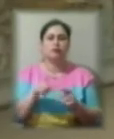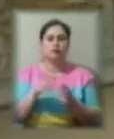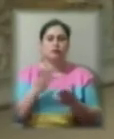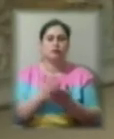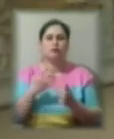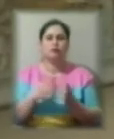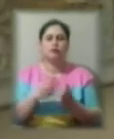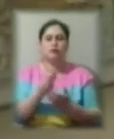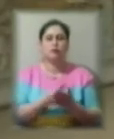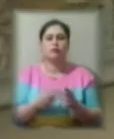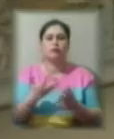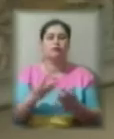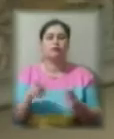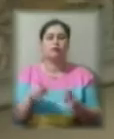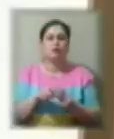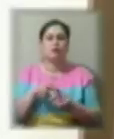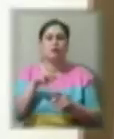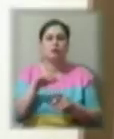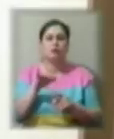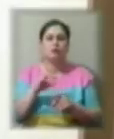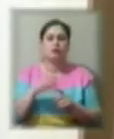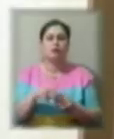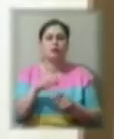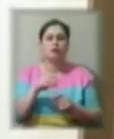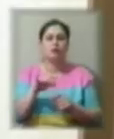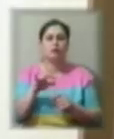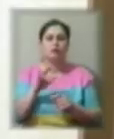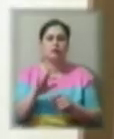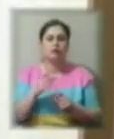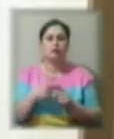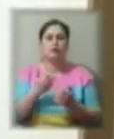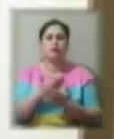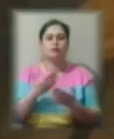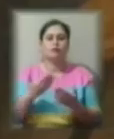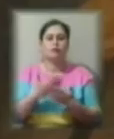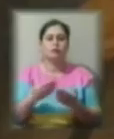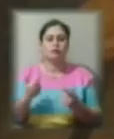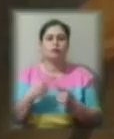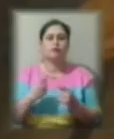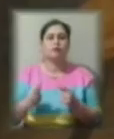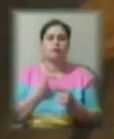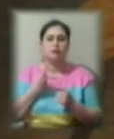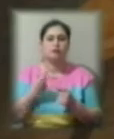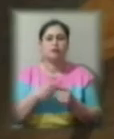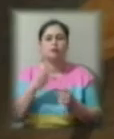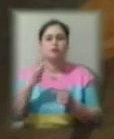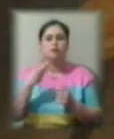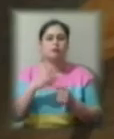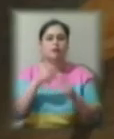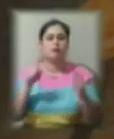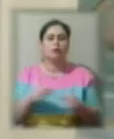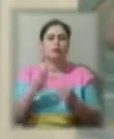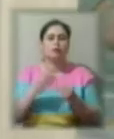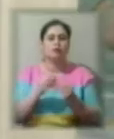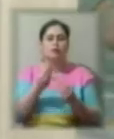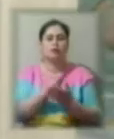як Платонов і Толкунов. На виставці представлені майже 30 картин 10 художників. Об'єднує